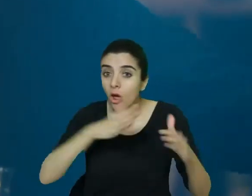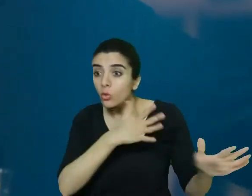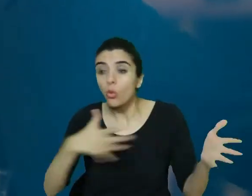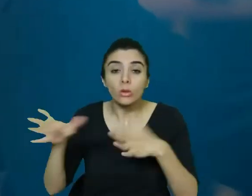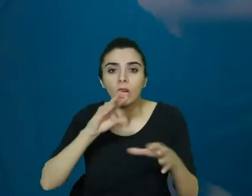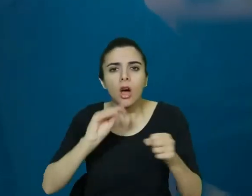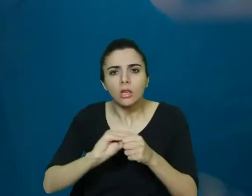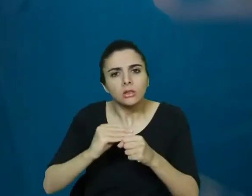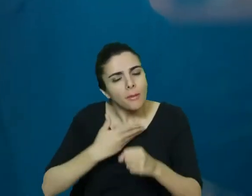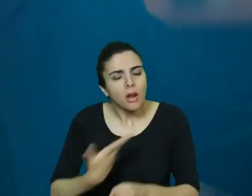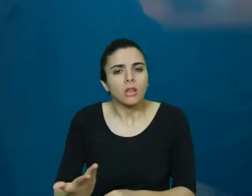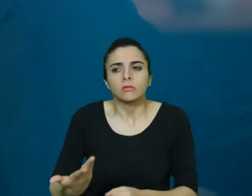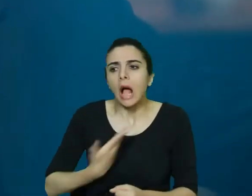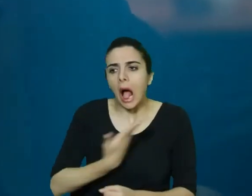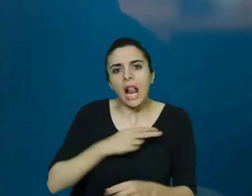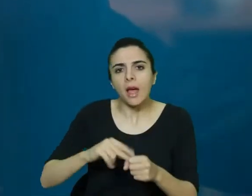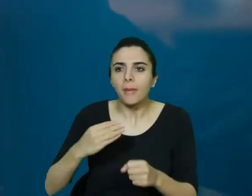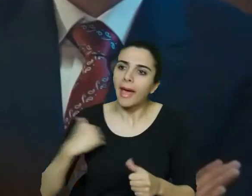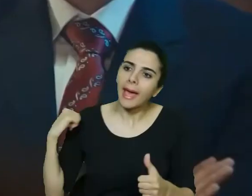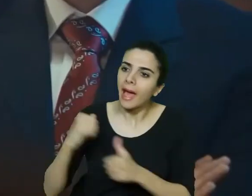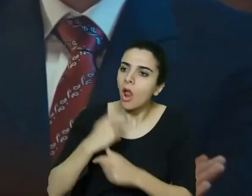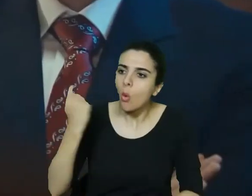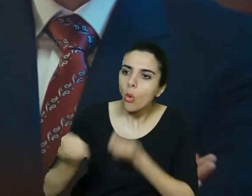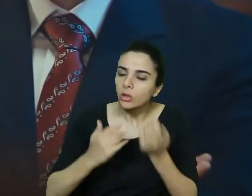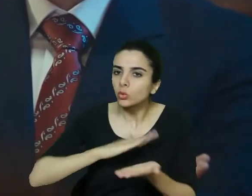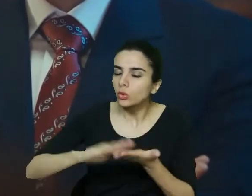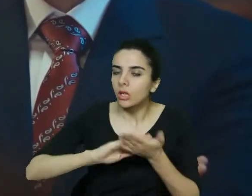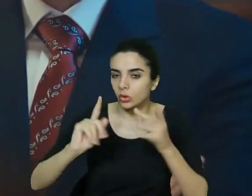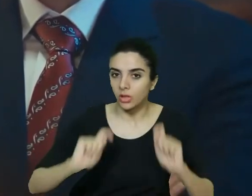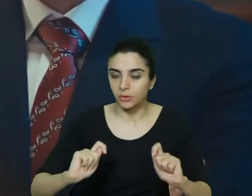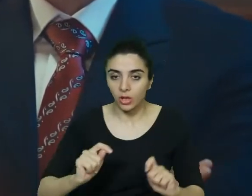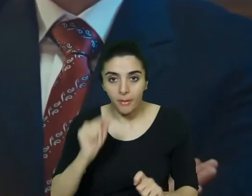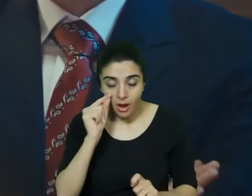önüne siper olup onu tekrar kendi toprağına taşıyacağız baylar.